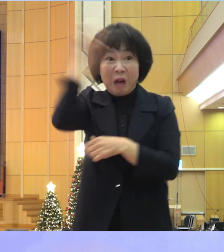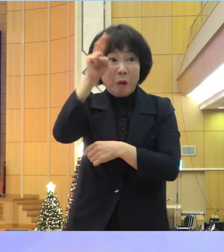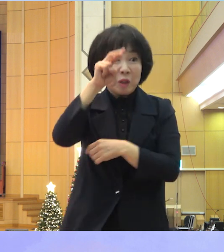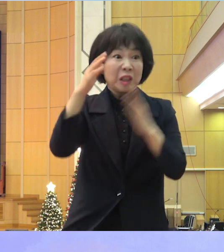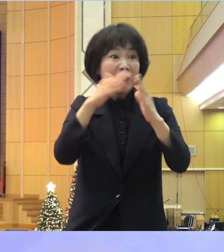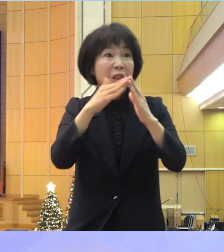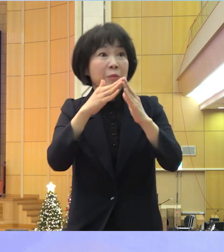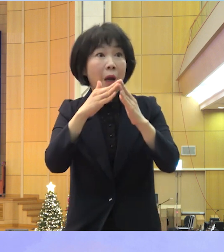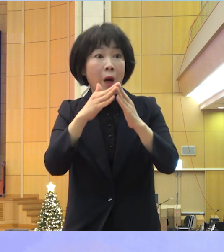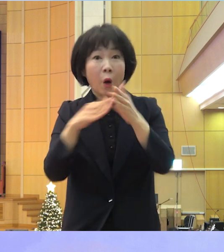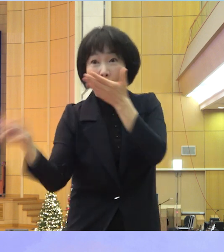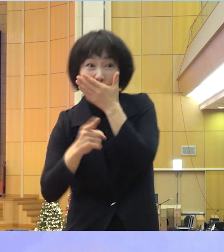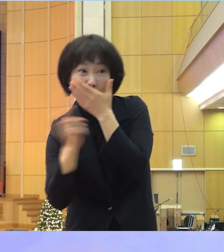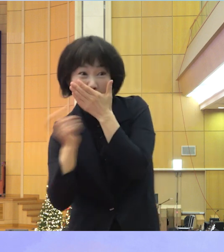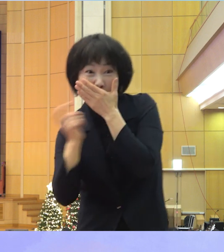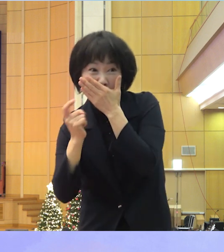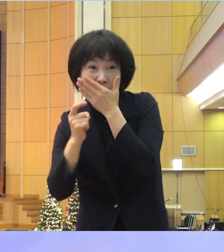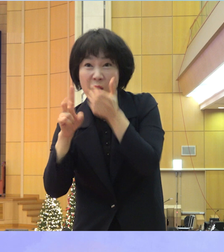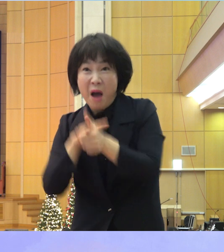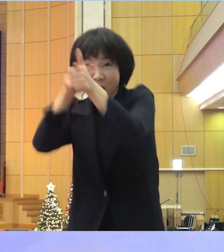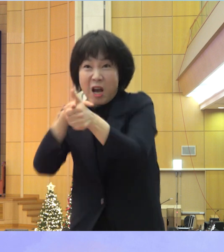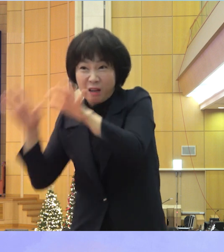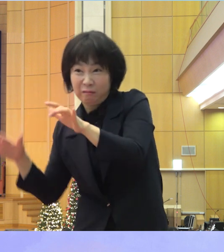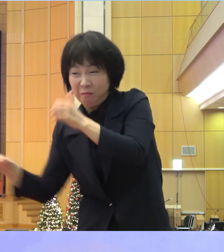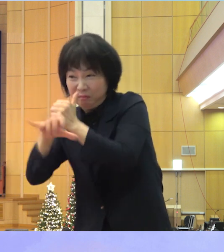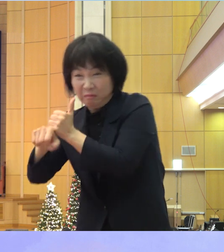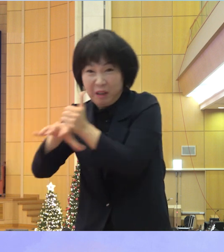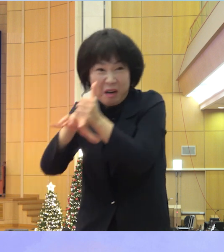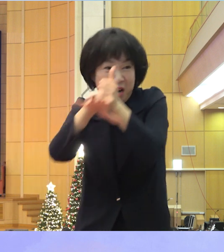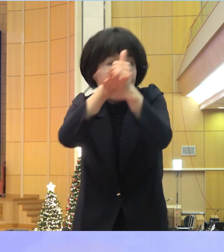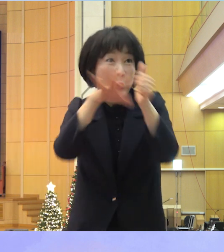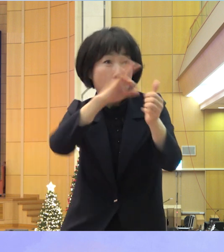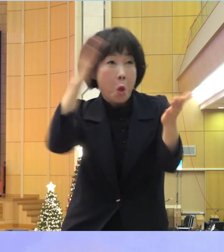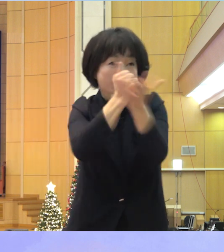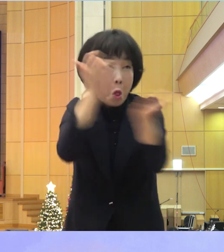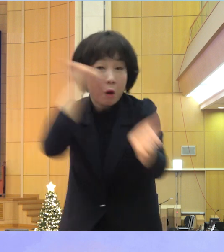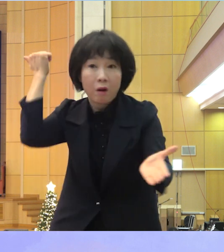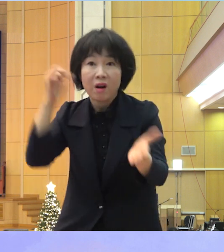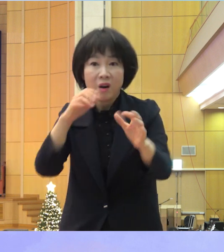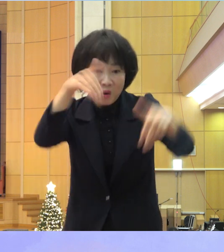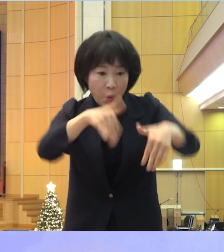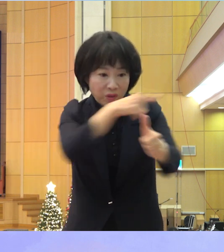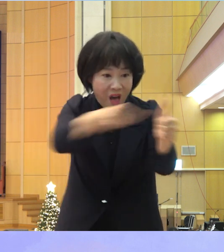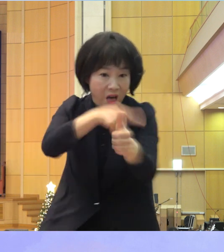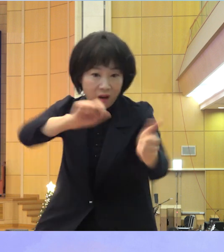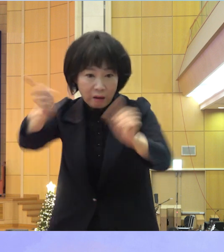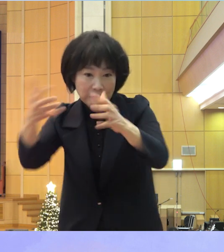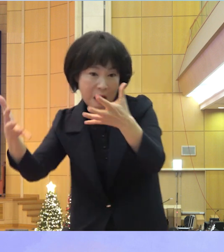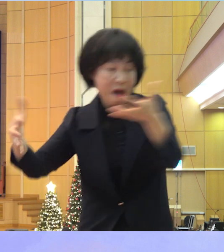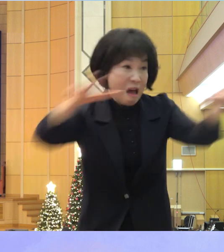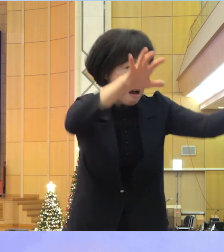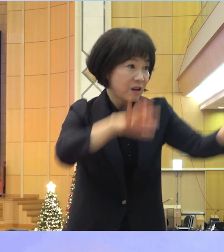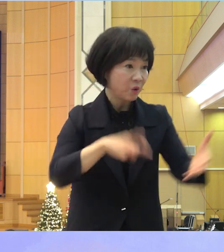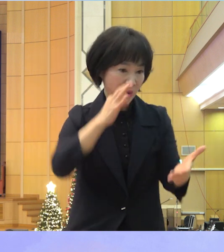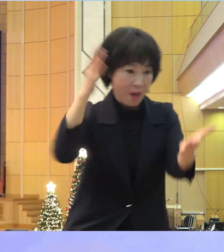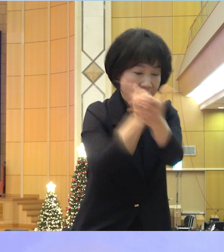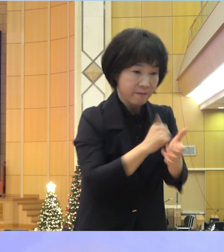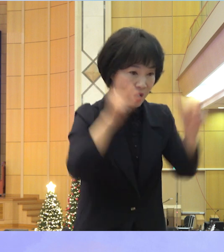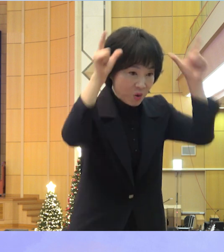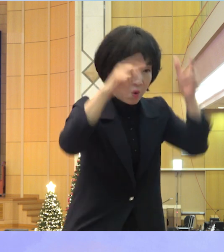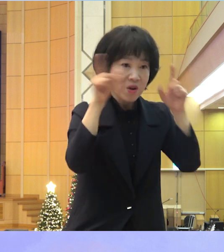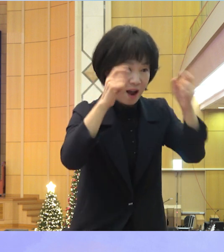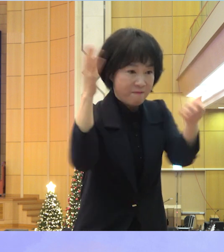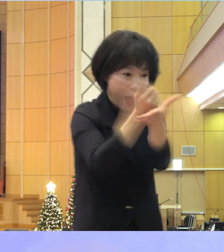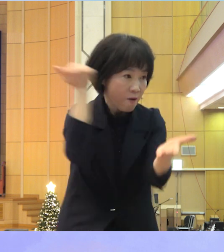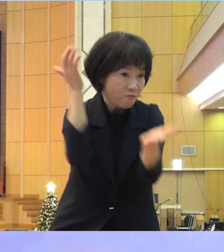도적대들이 새떼를 지어서 다가와서 종들을 죽이고 소떼와 양떼와